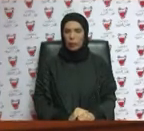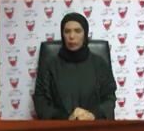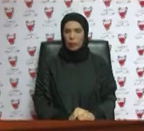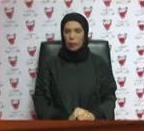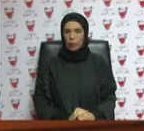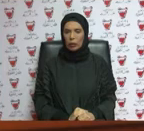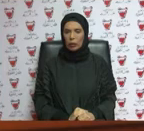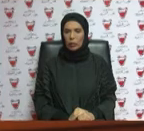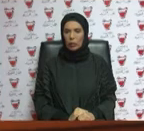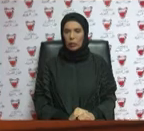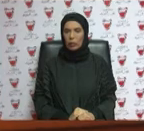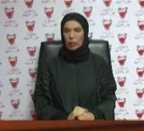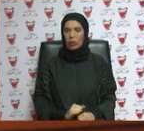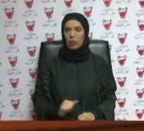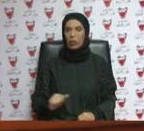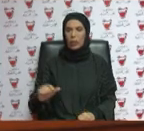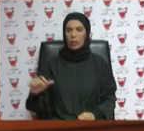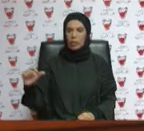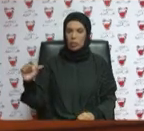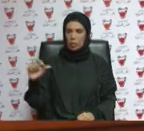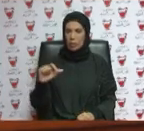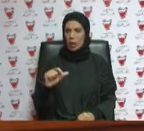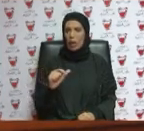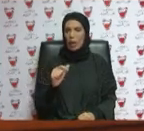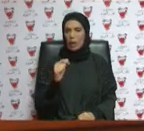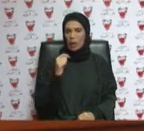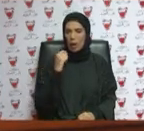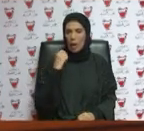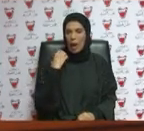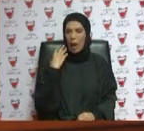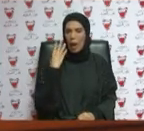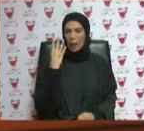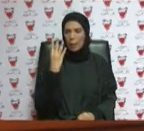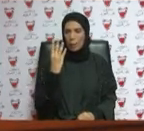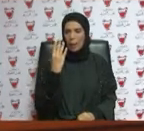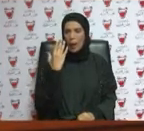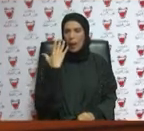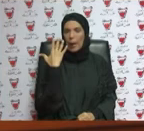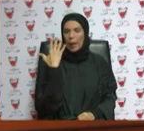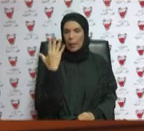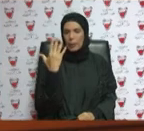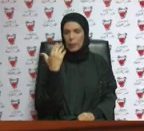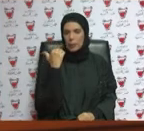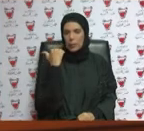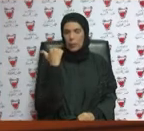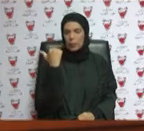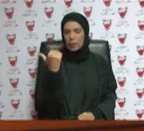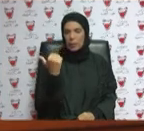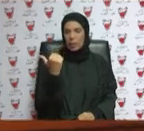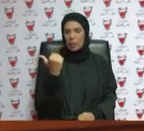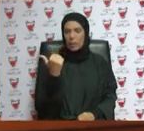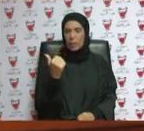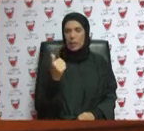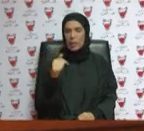وبالأخص عيالنا وإخواننا وخواتنا من الكوادر الطبية اللي